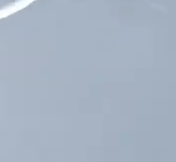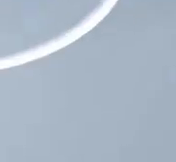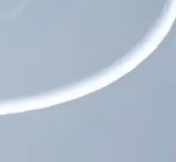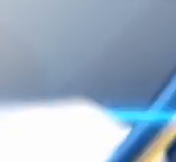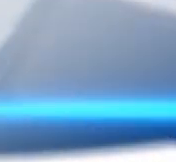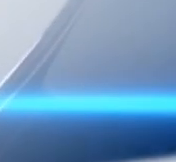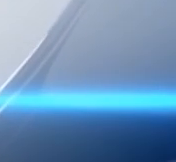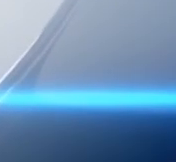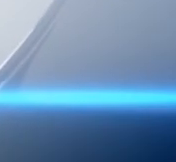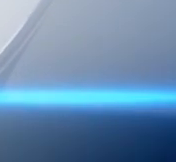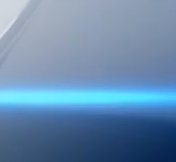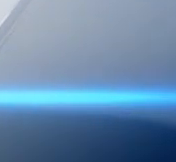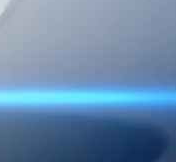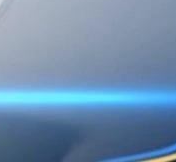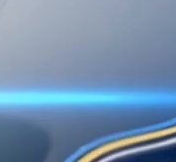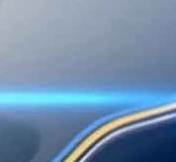Музика